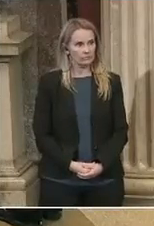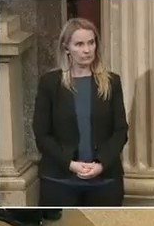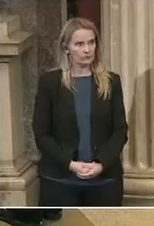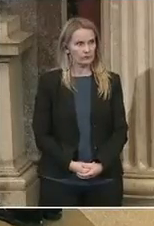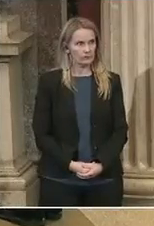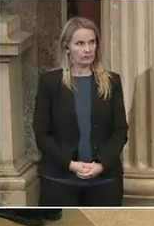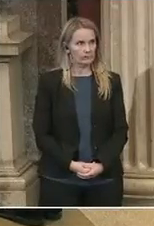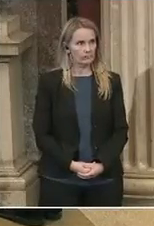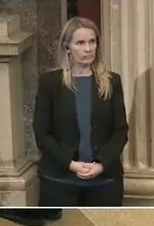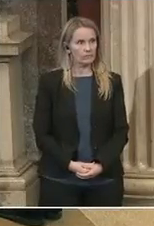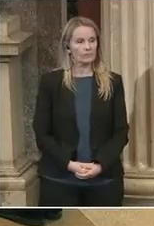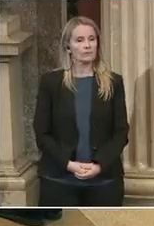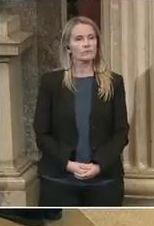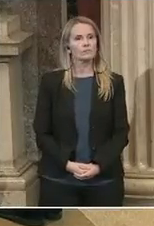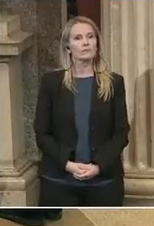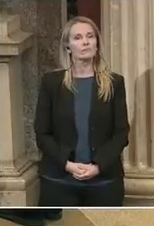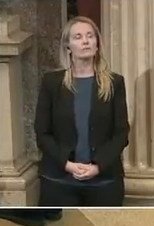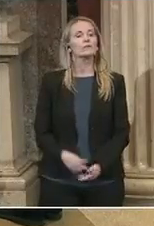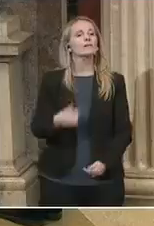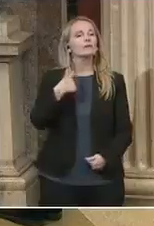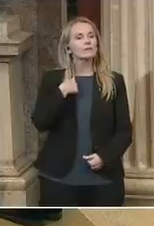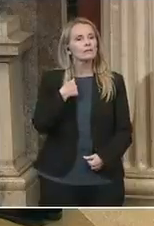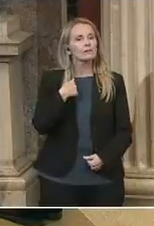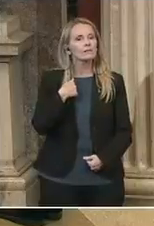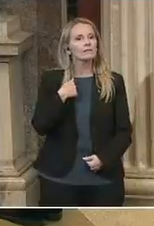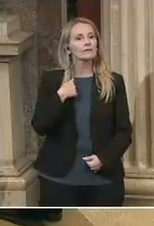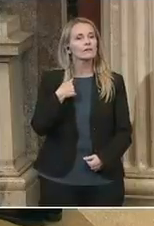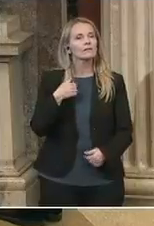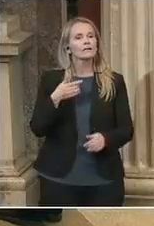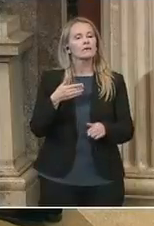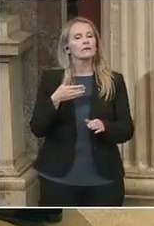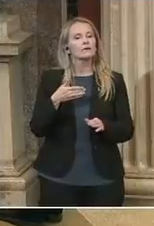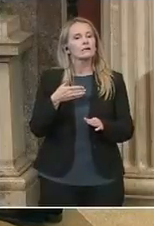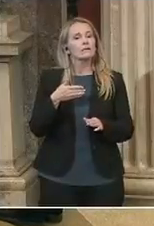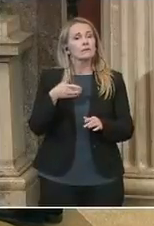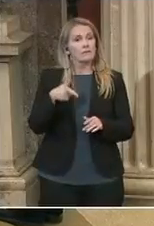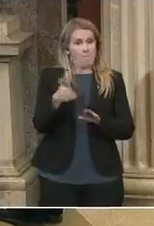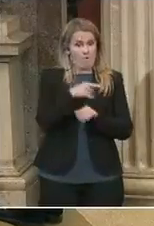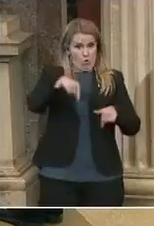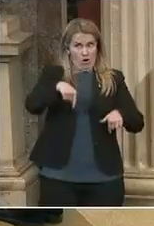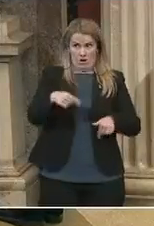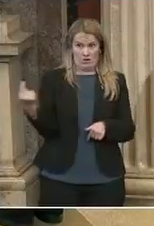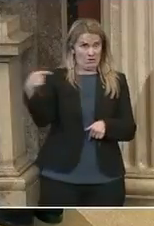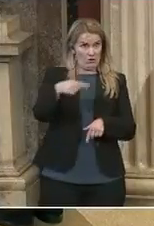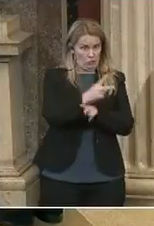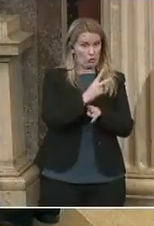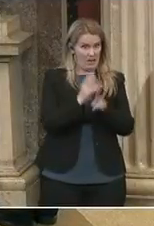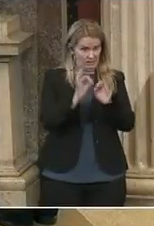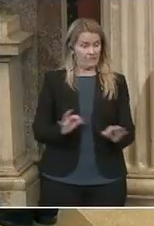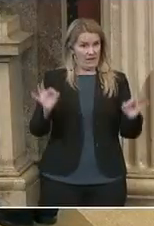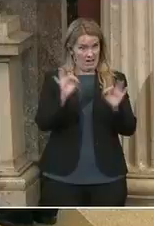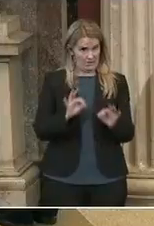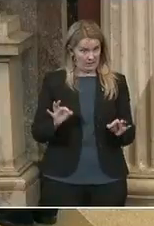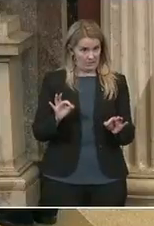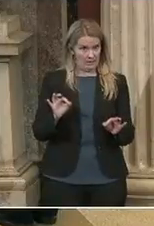angehört ich habe ich habe vor dieser diesem Staatsakt mit